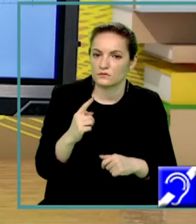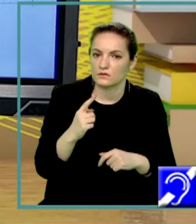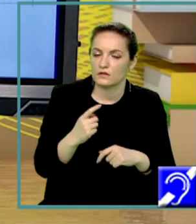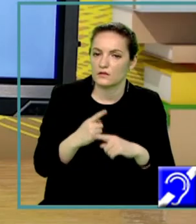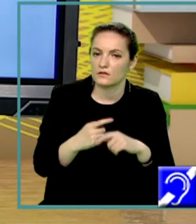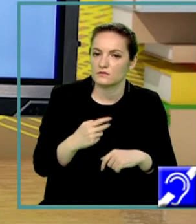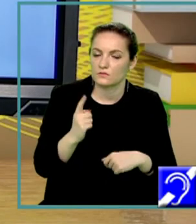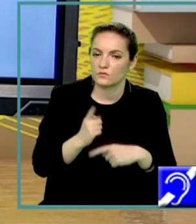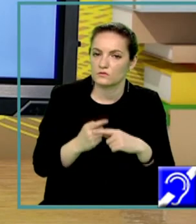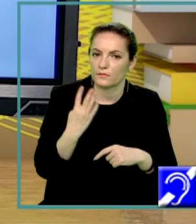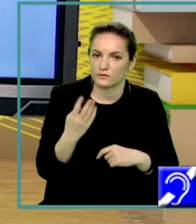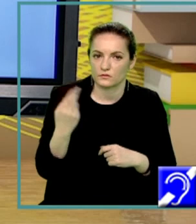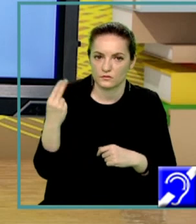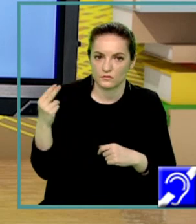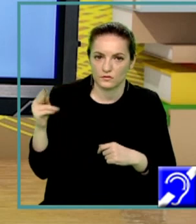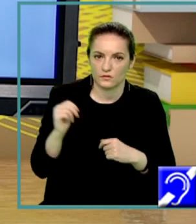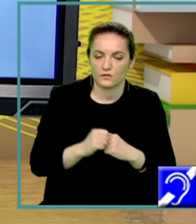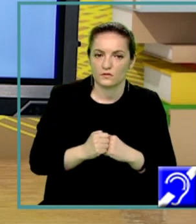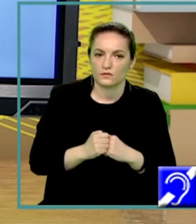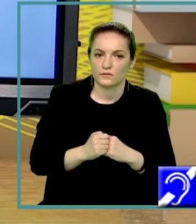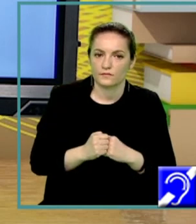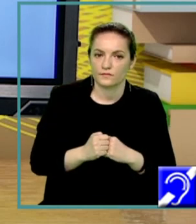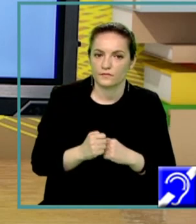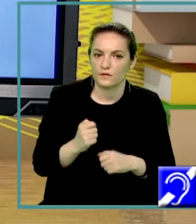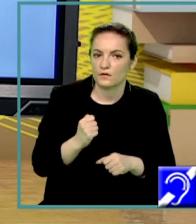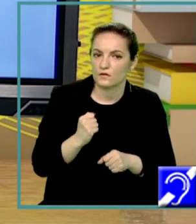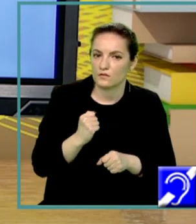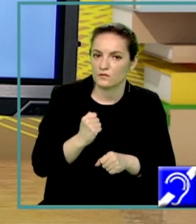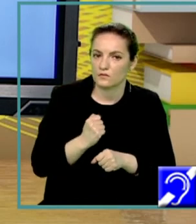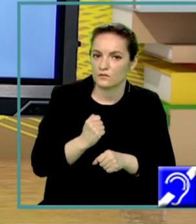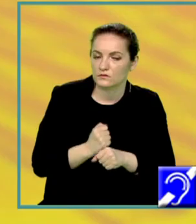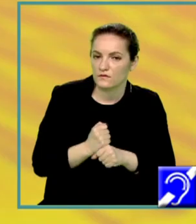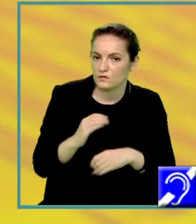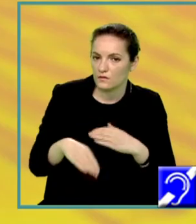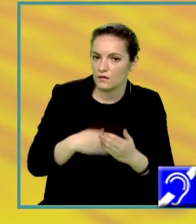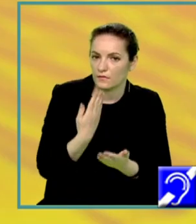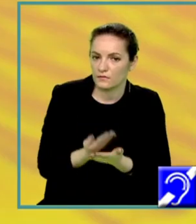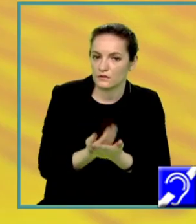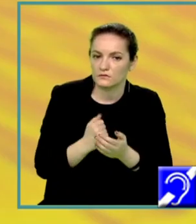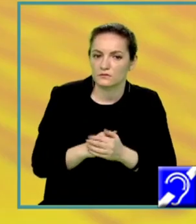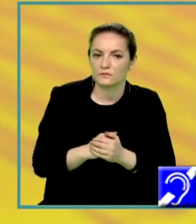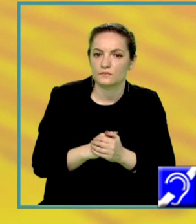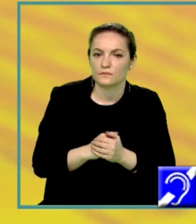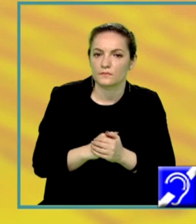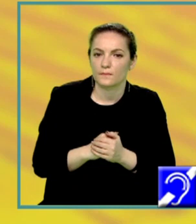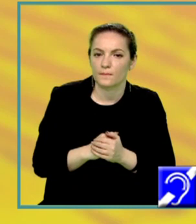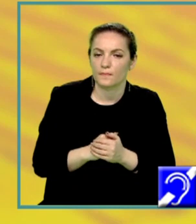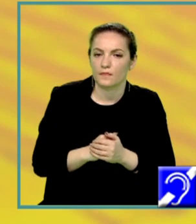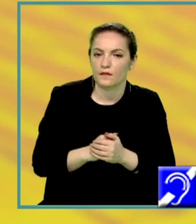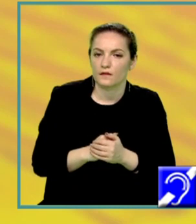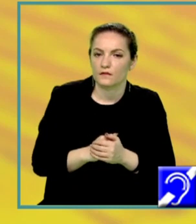În continuare, vă voi propune câteva aplicații, câteva exerciții legate